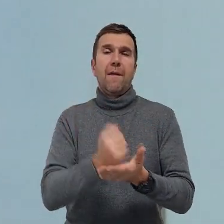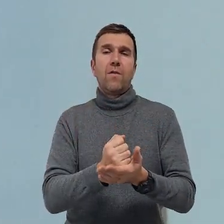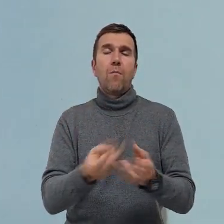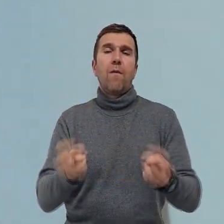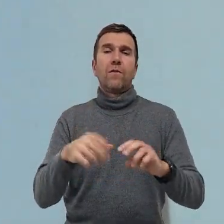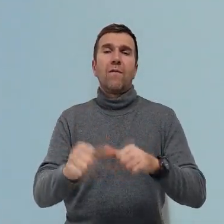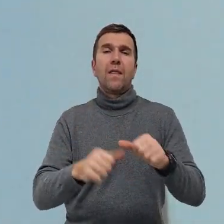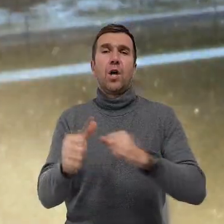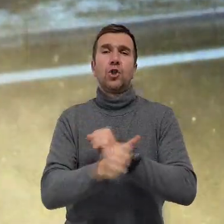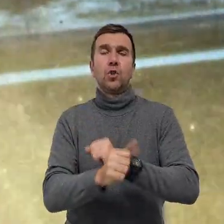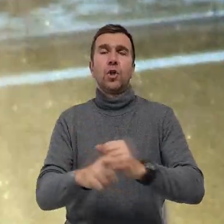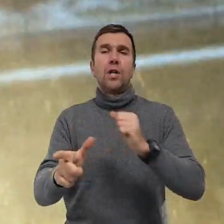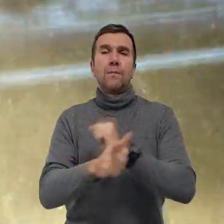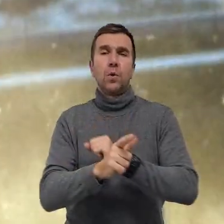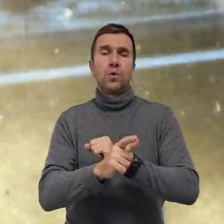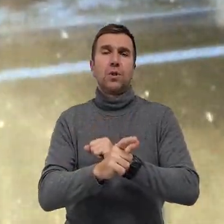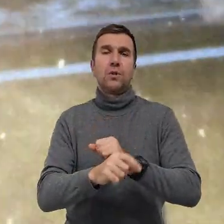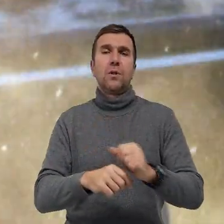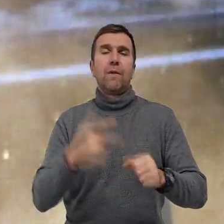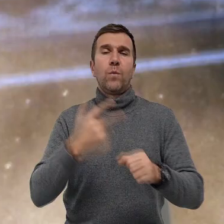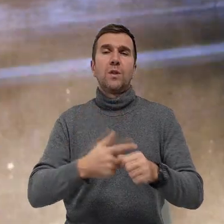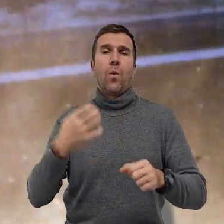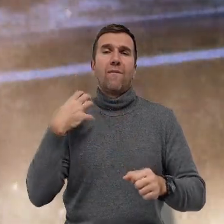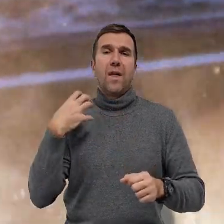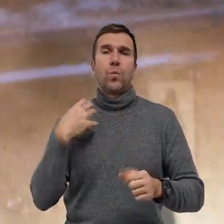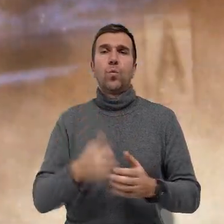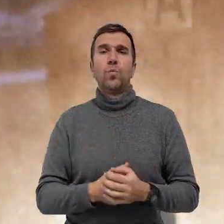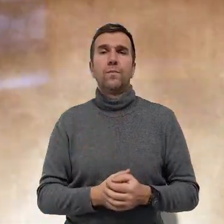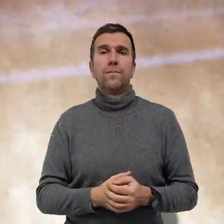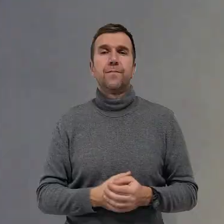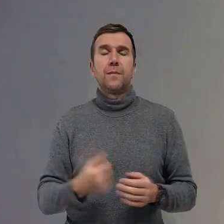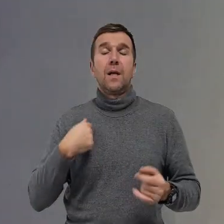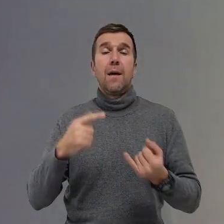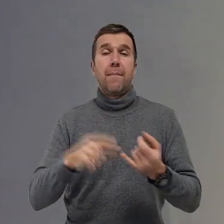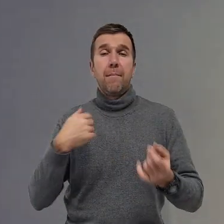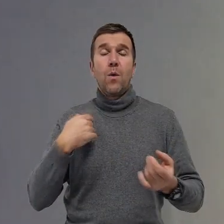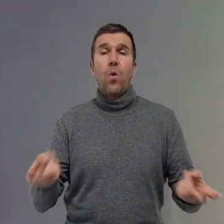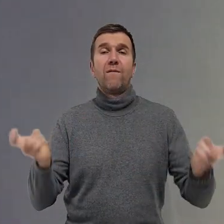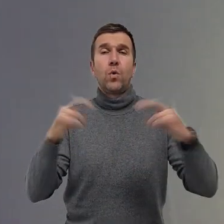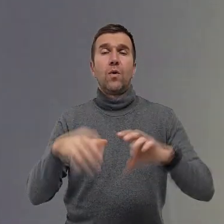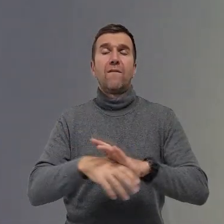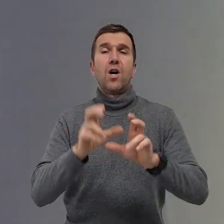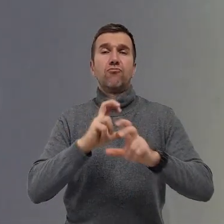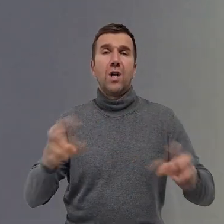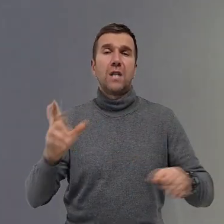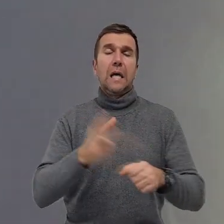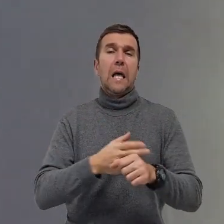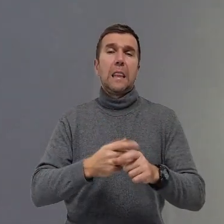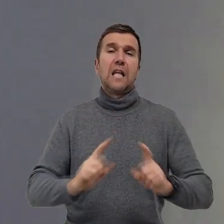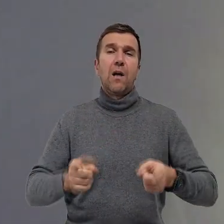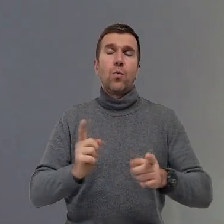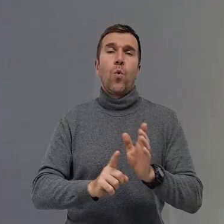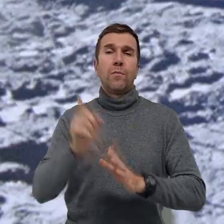Ono powstało w latach 60. i 70. XX wieku i było tworzone w czasach, kiedy działalność